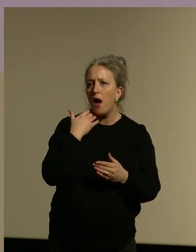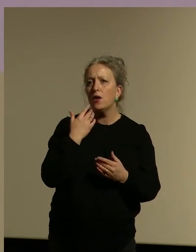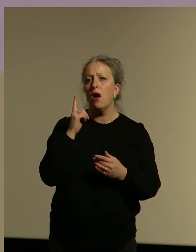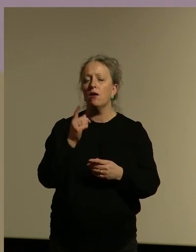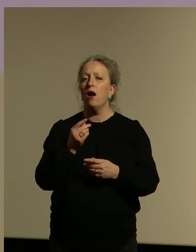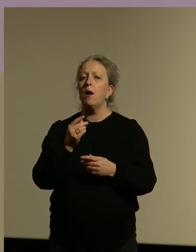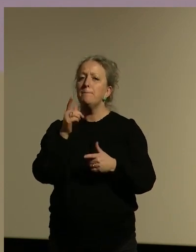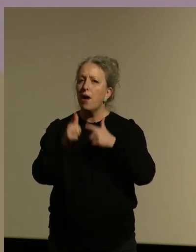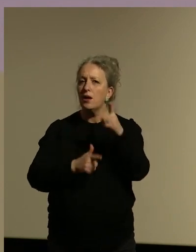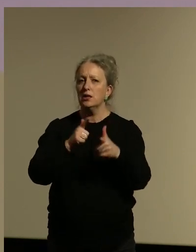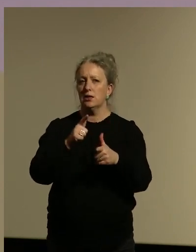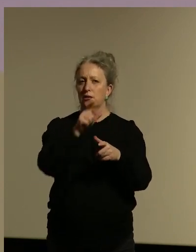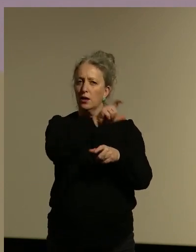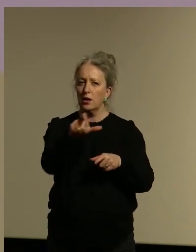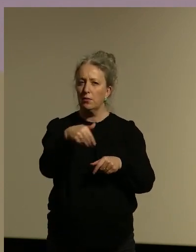päriselt ka väga haiget.